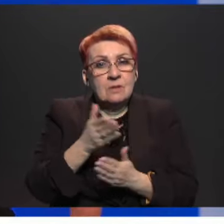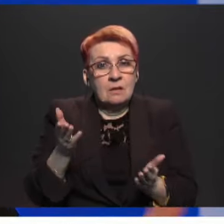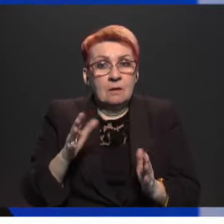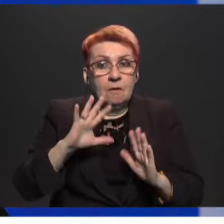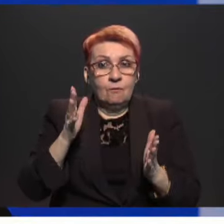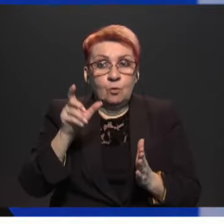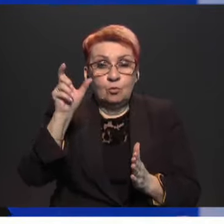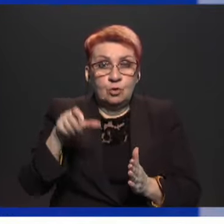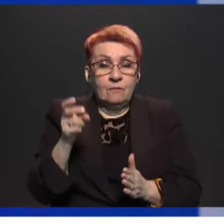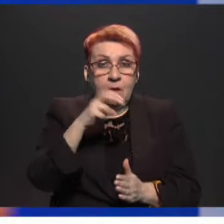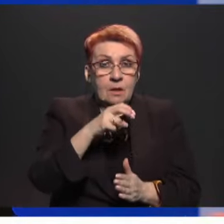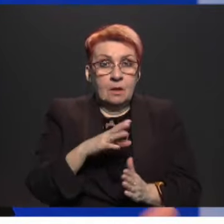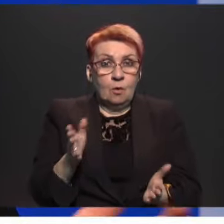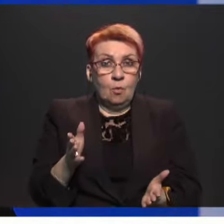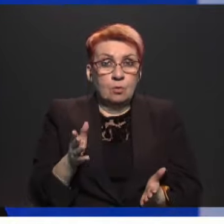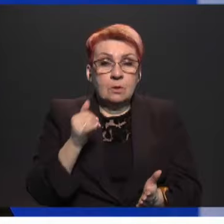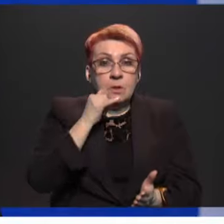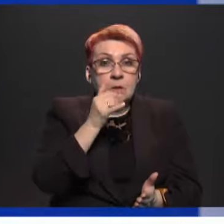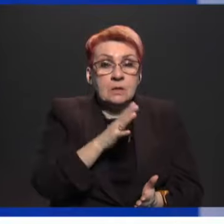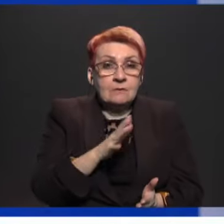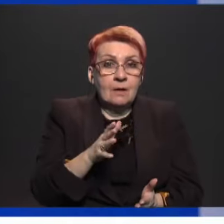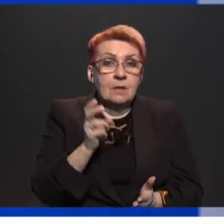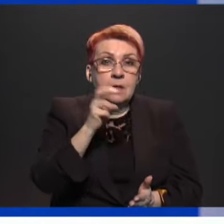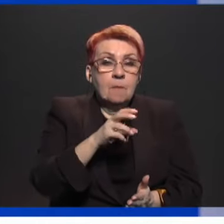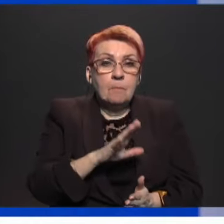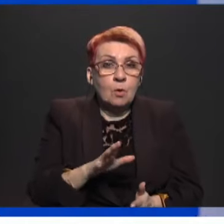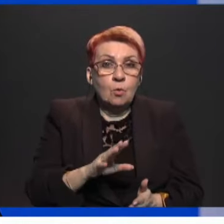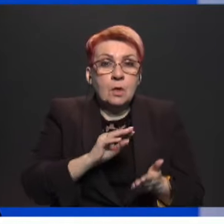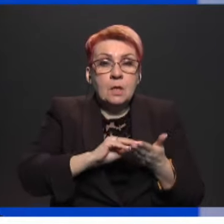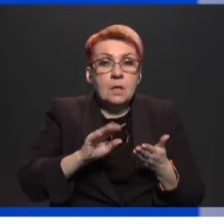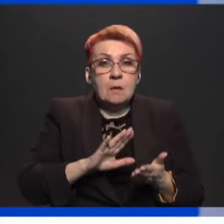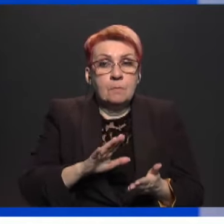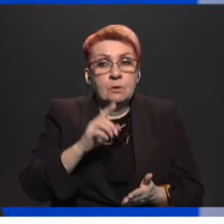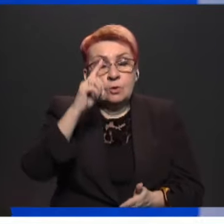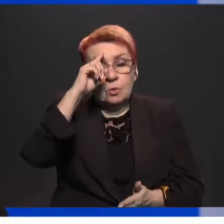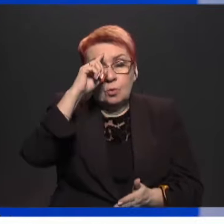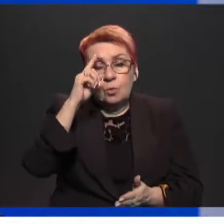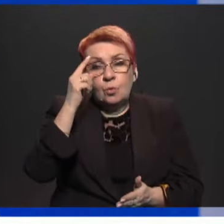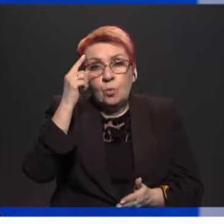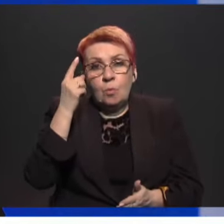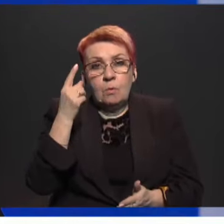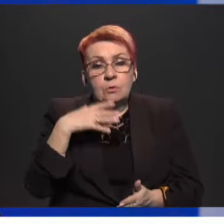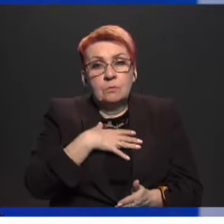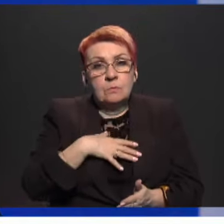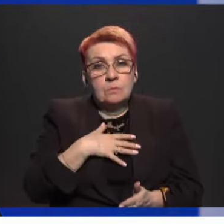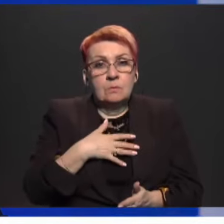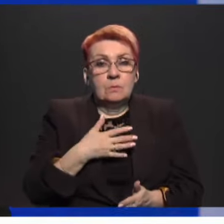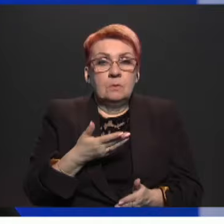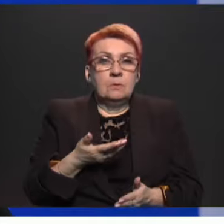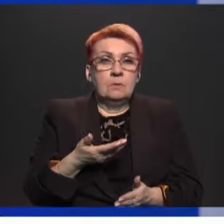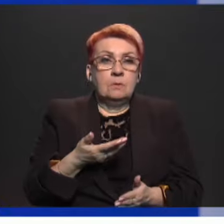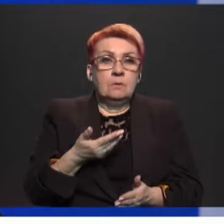человек пропал, не звонит, не пишет, не приходит. И вот думаешь, надо же, вот я там задерживался по